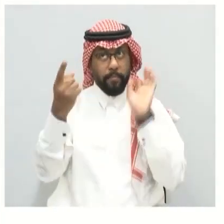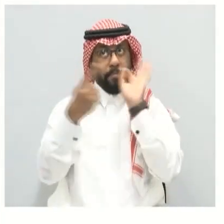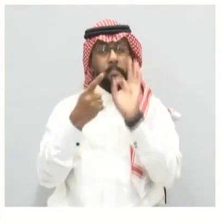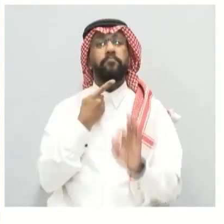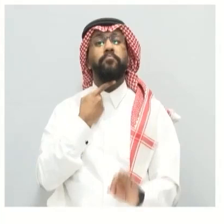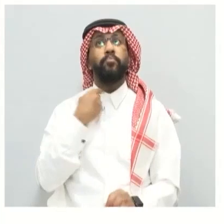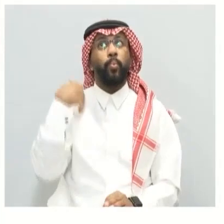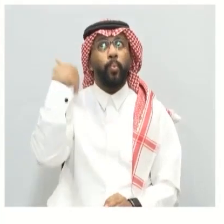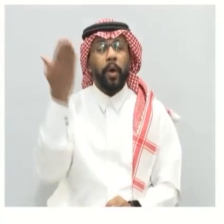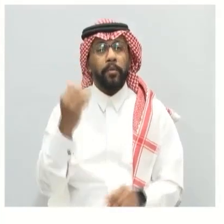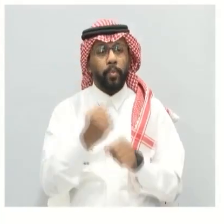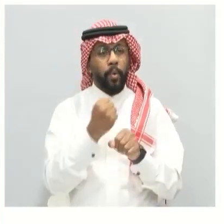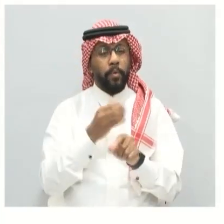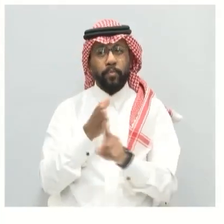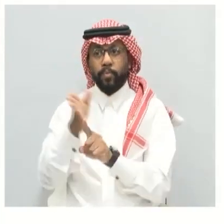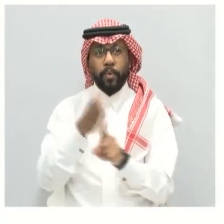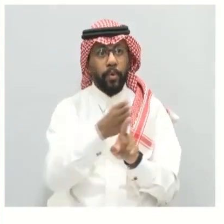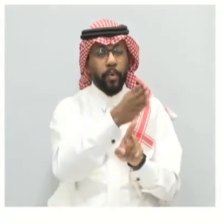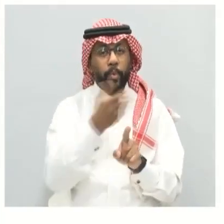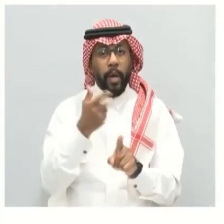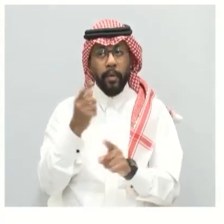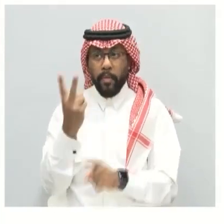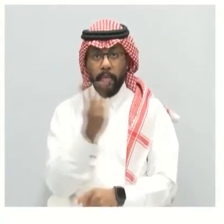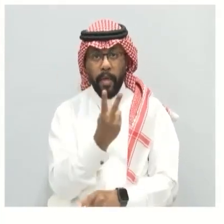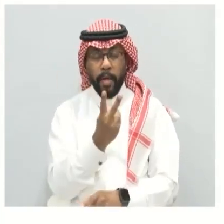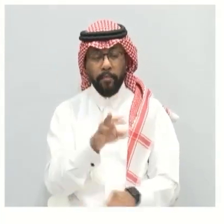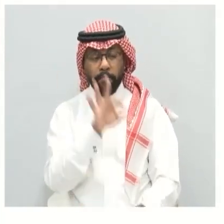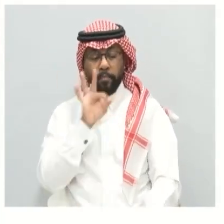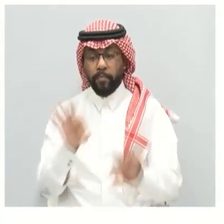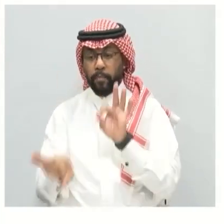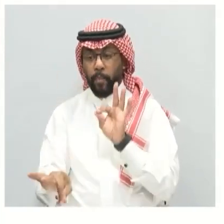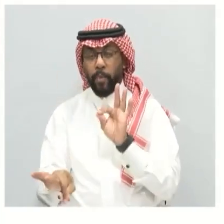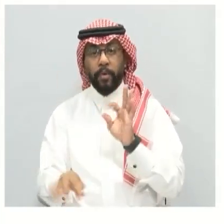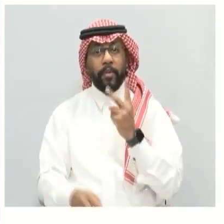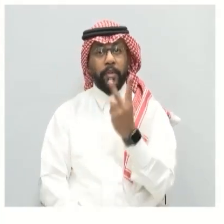العمليه هنالك مساران لا بد لك من ان تختار